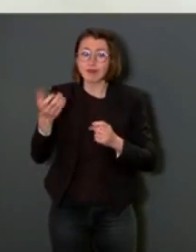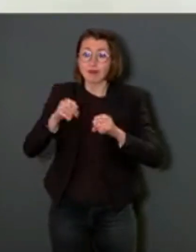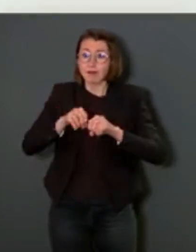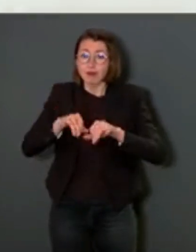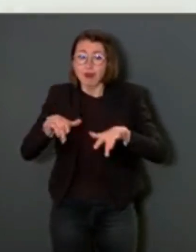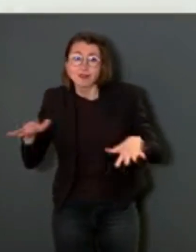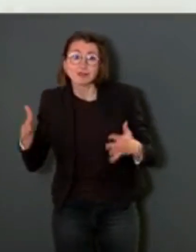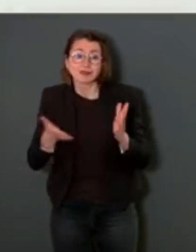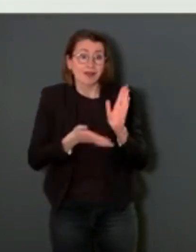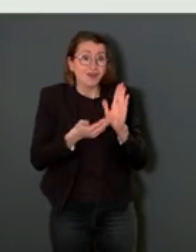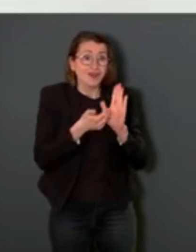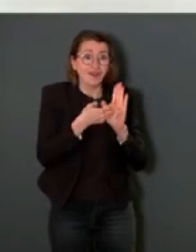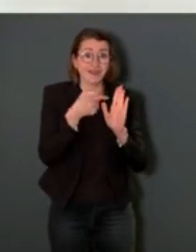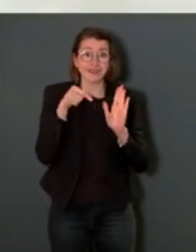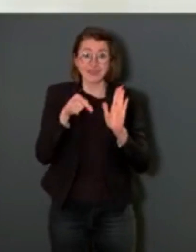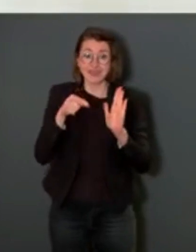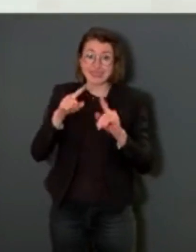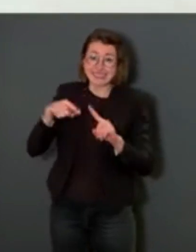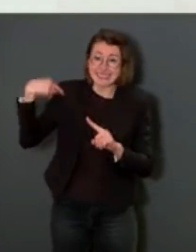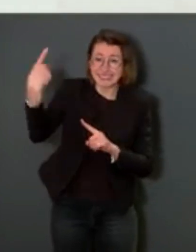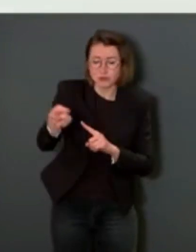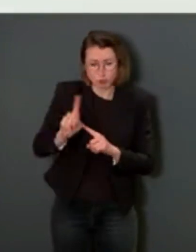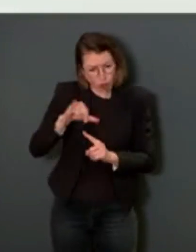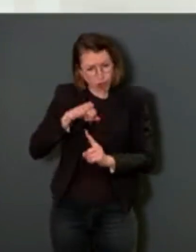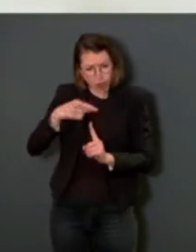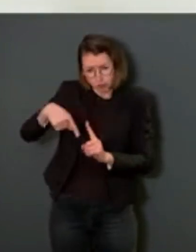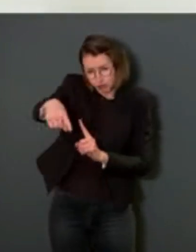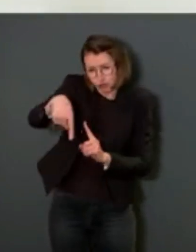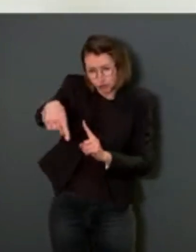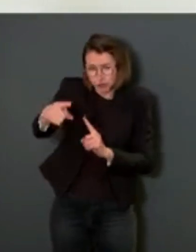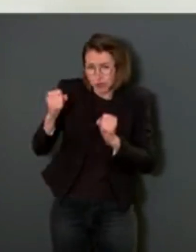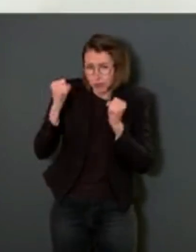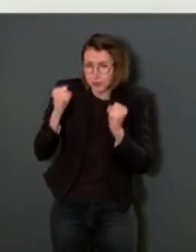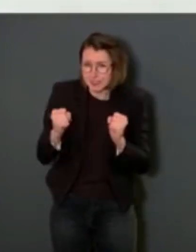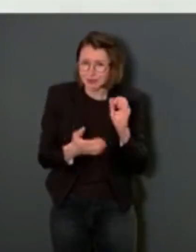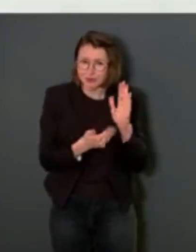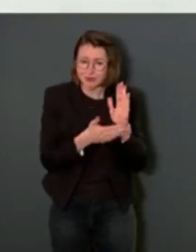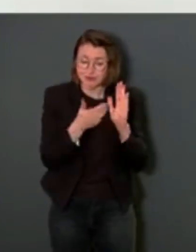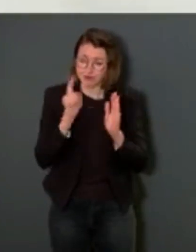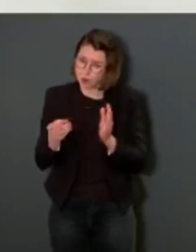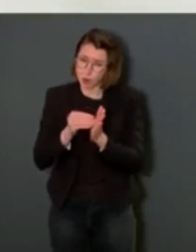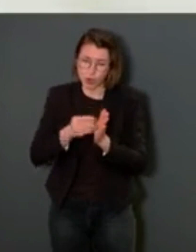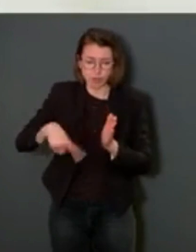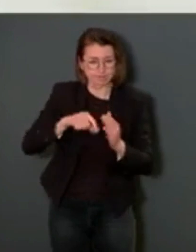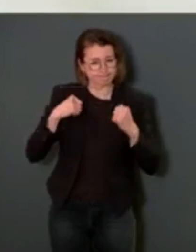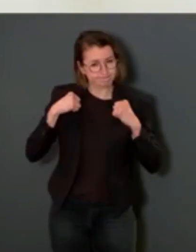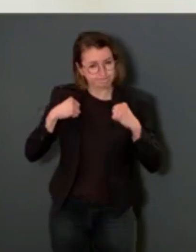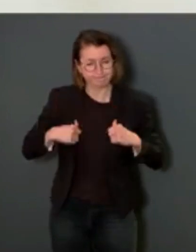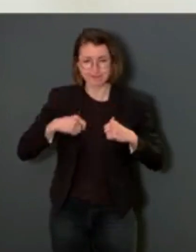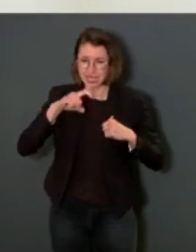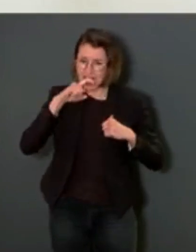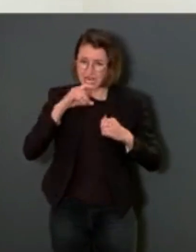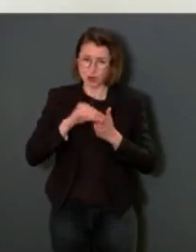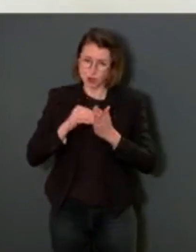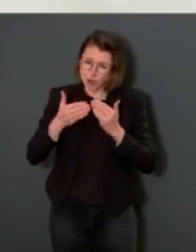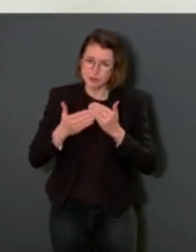tellement éloigné. Nous devons attendre un petit peu jusqu'à un moment où on a plus de clarté. Ceci est